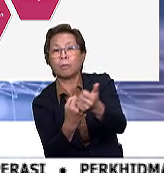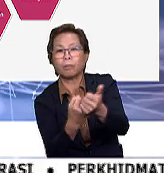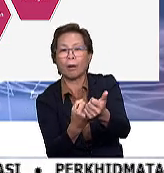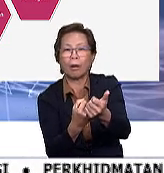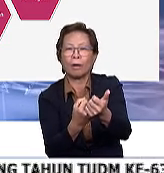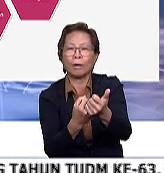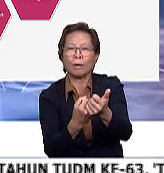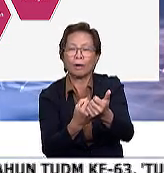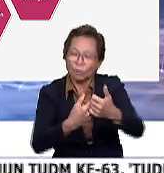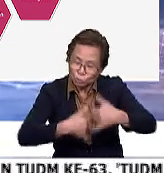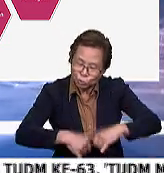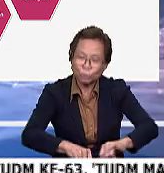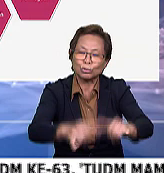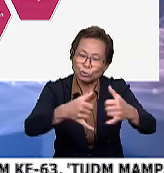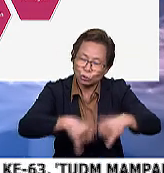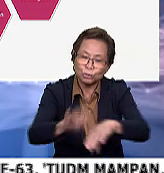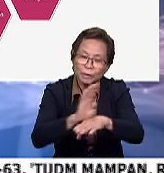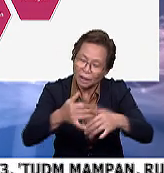kelangsungan penjagaan